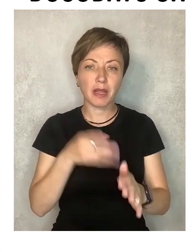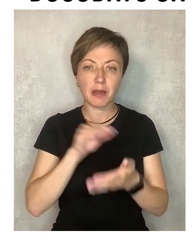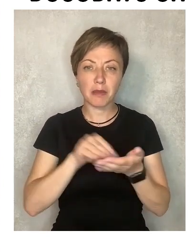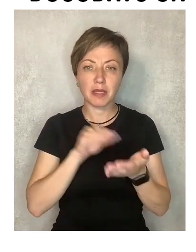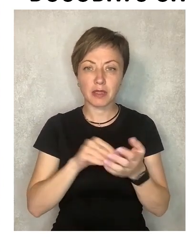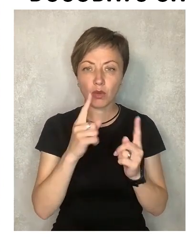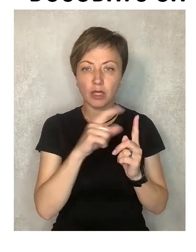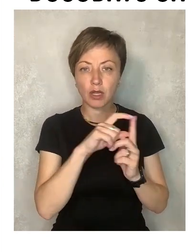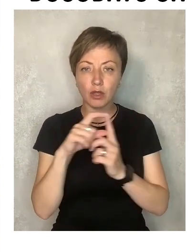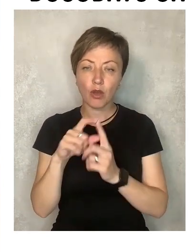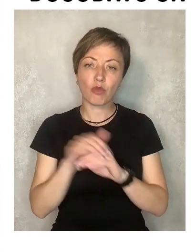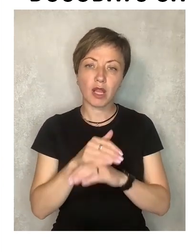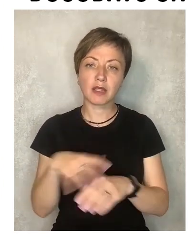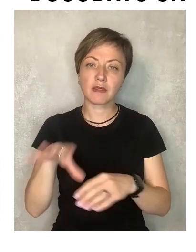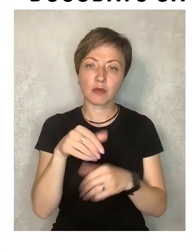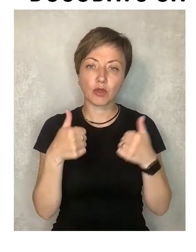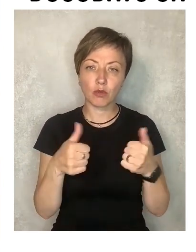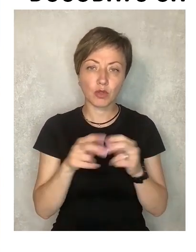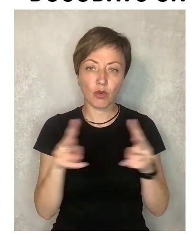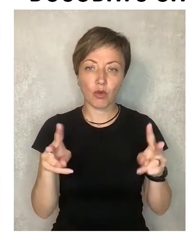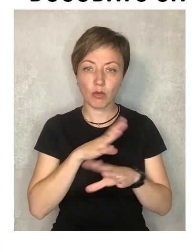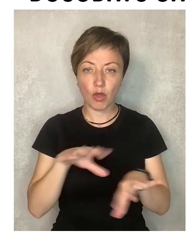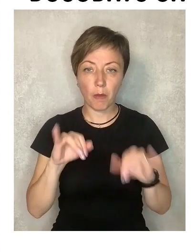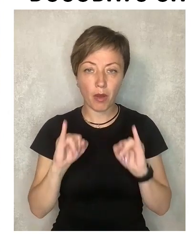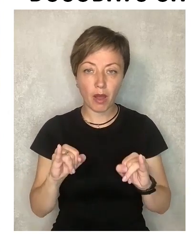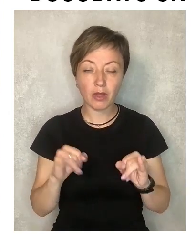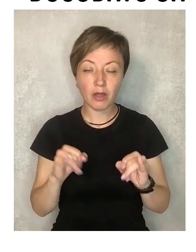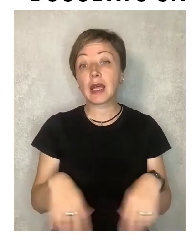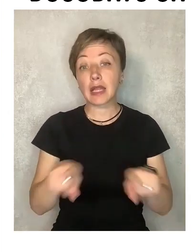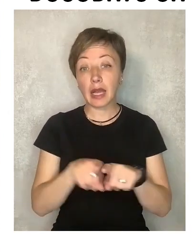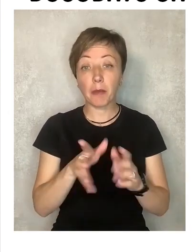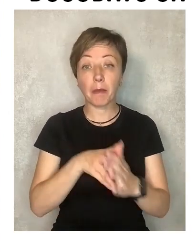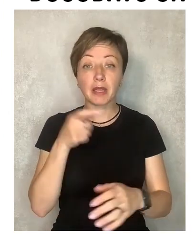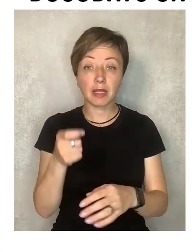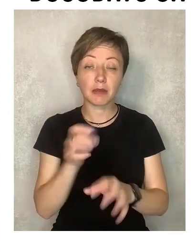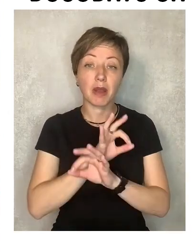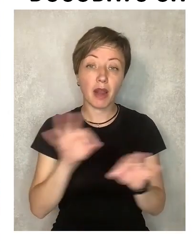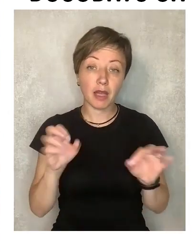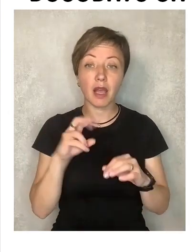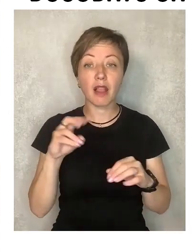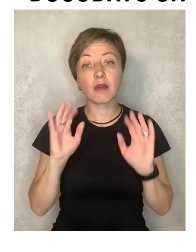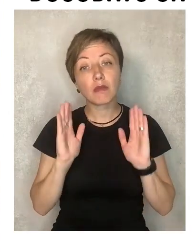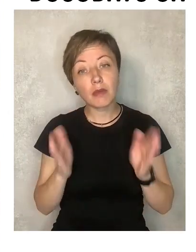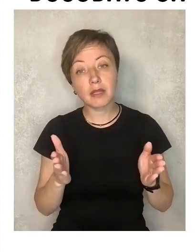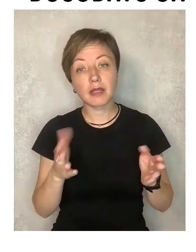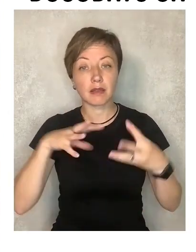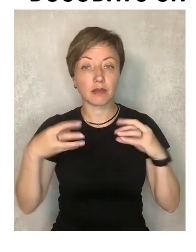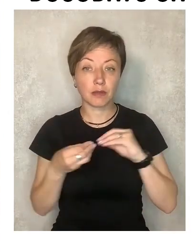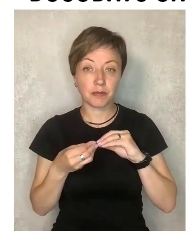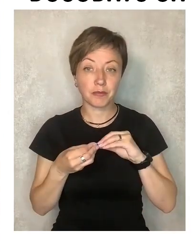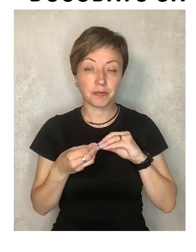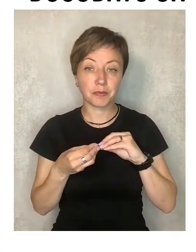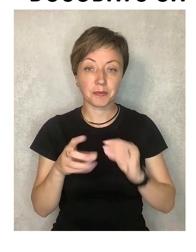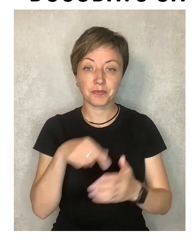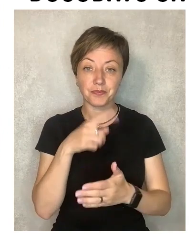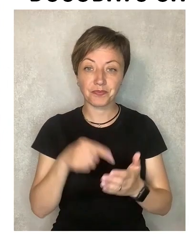ласка, зробіть всім добре, щоб нікому не було погано. Ясно, що такі петиції просто прекрасні, але чи будуть мати вони ефект? Пані Дар'я, це